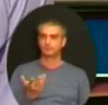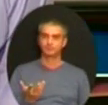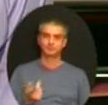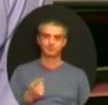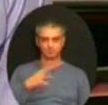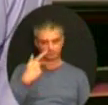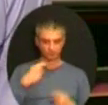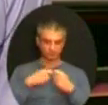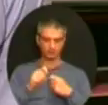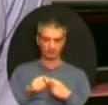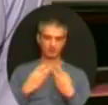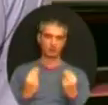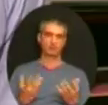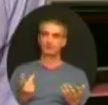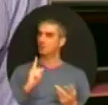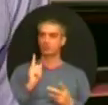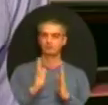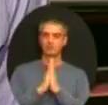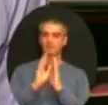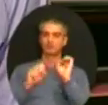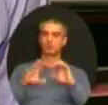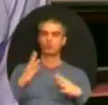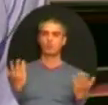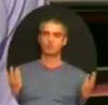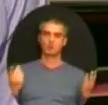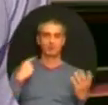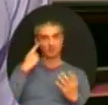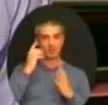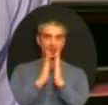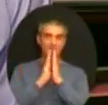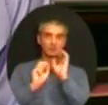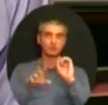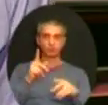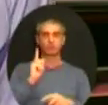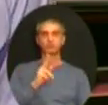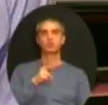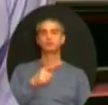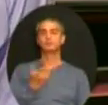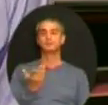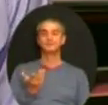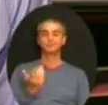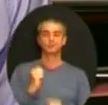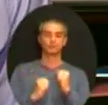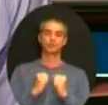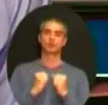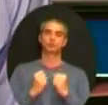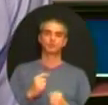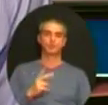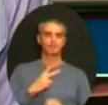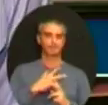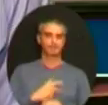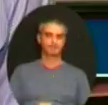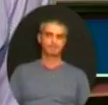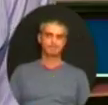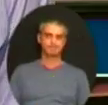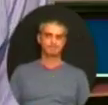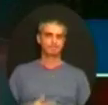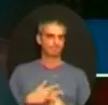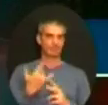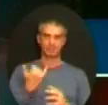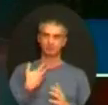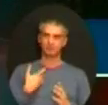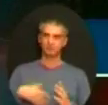תרומות. שיהיו חברי כנסת טובים. לא, הם לא צריכים לבקש תרומות. ואני חושבת שלבקש תרומות, יש בזה קושי מסוים. ורק אלה שעכשיו רוצים